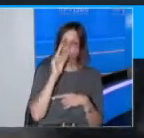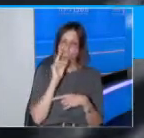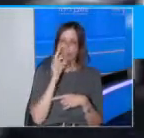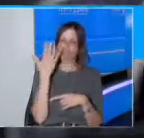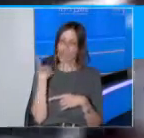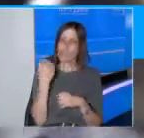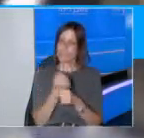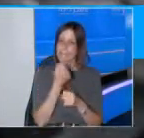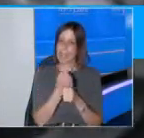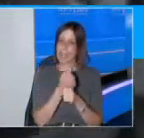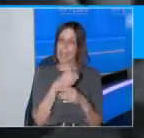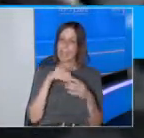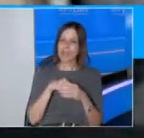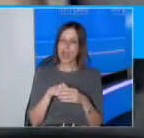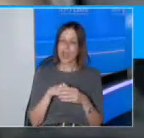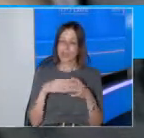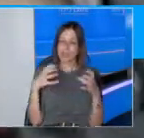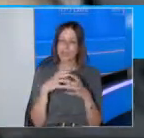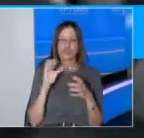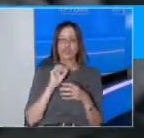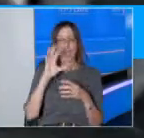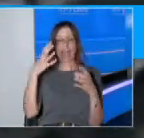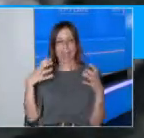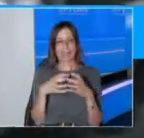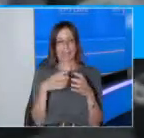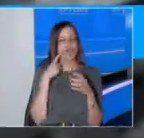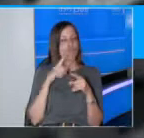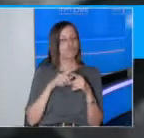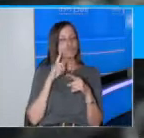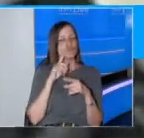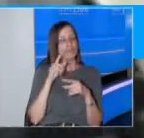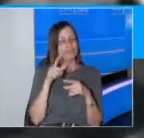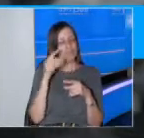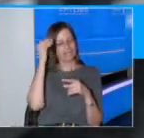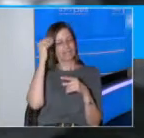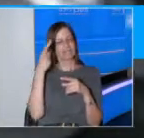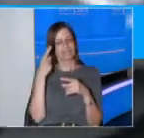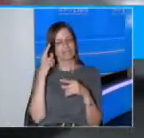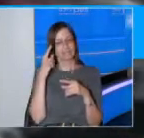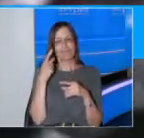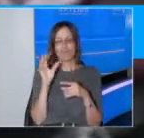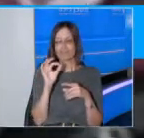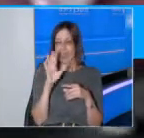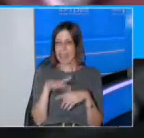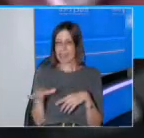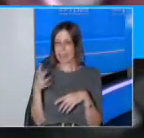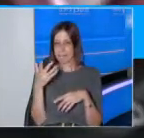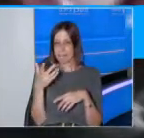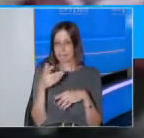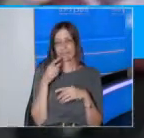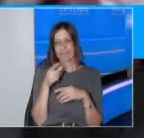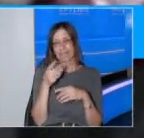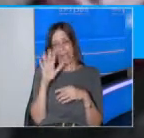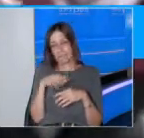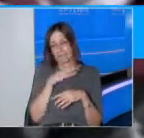שהיה פעיל בתוך שלחת עמי, אז השם הזה הוא באמת מייצג איזה הירואיזם, אבל הילדים, בשביל הילדים,